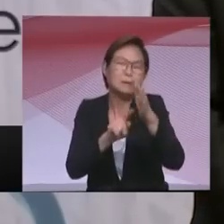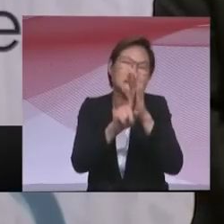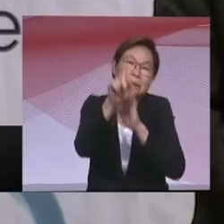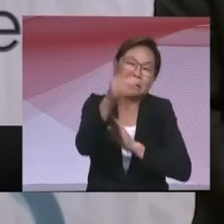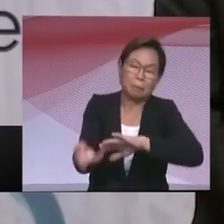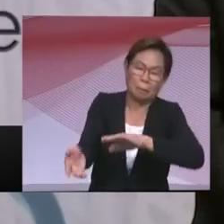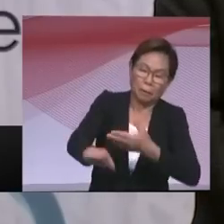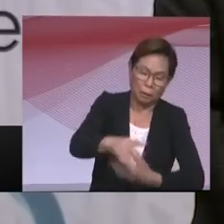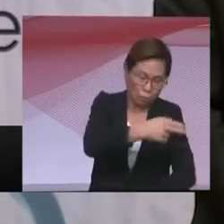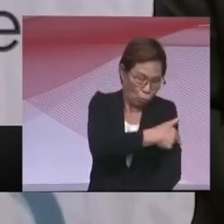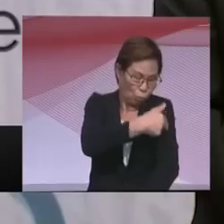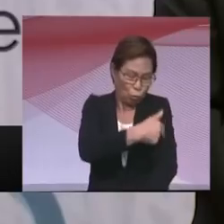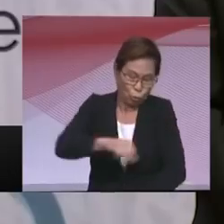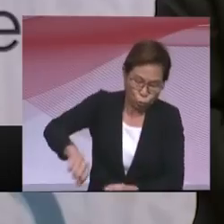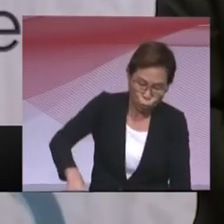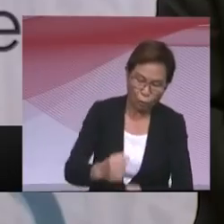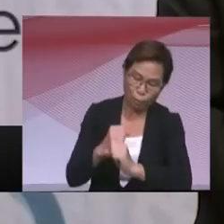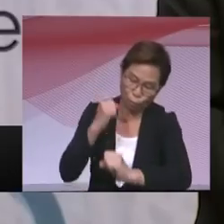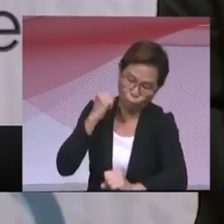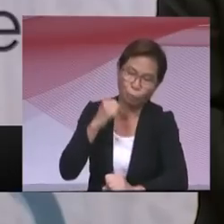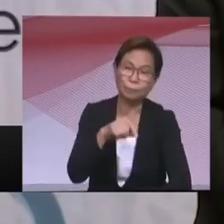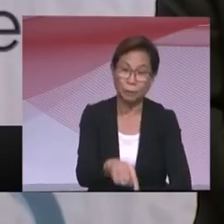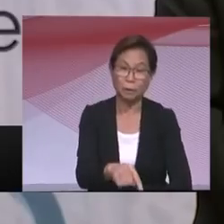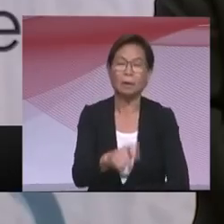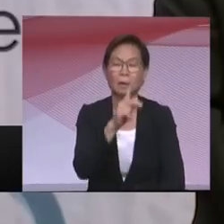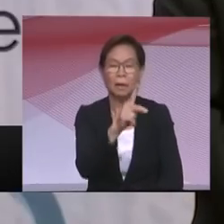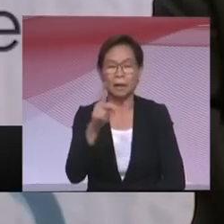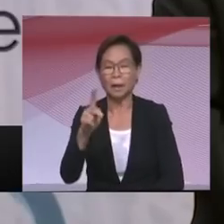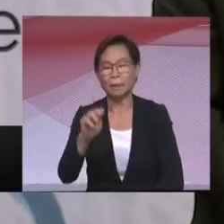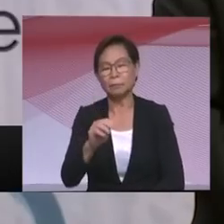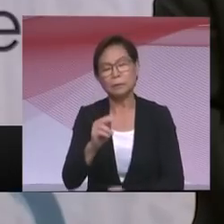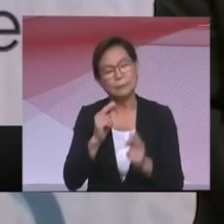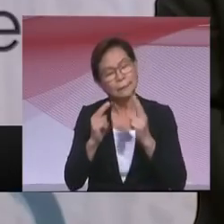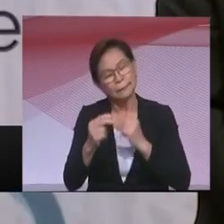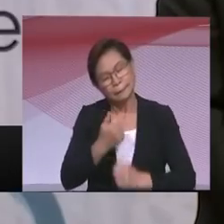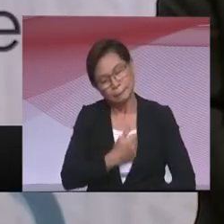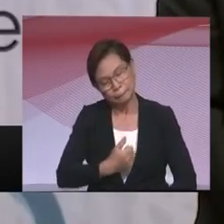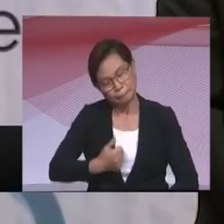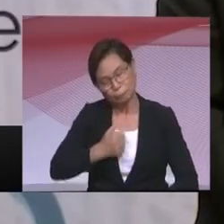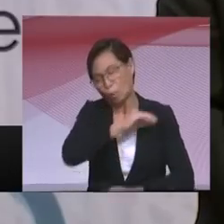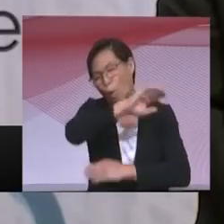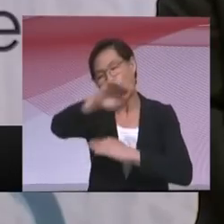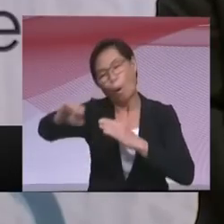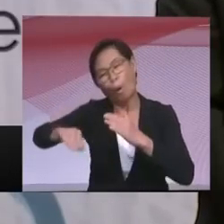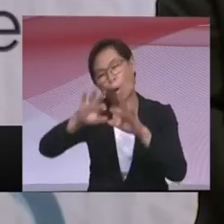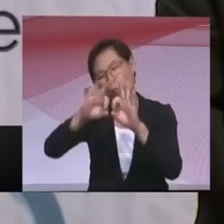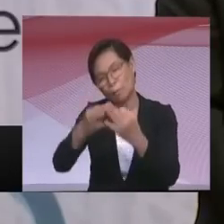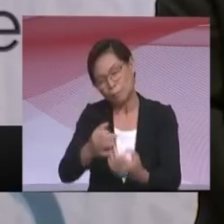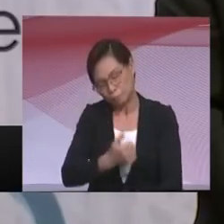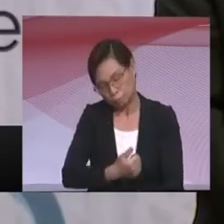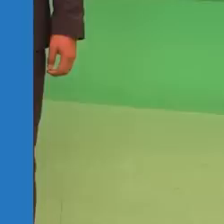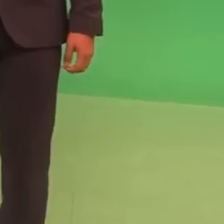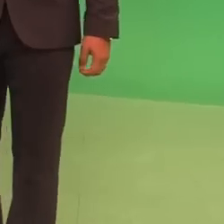dan beliau meninggal di Hospital Sungai Buloh. Kementerian Kesihatan mengucapkan takziah kepada semua ahli keluarga